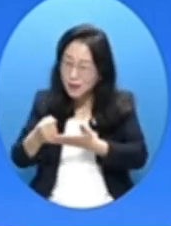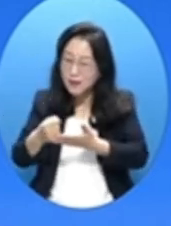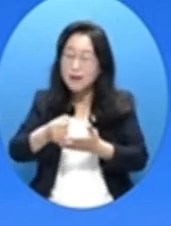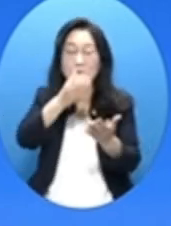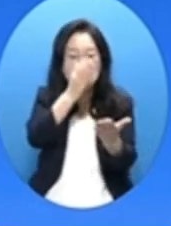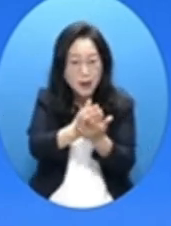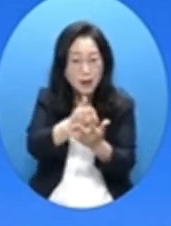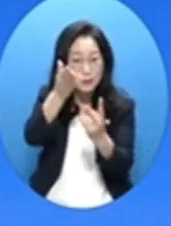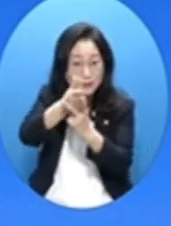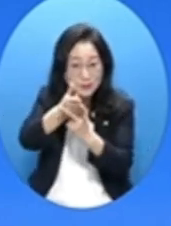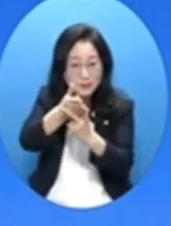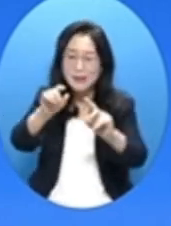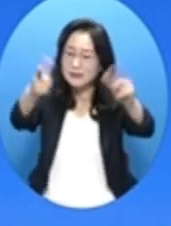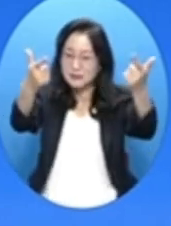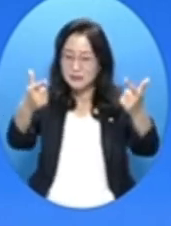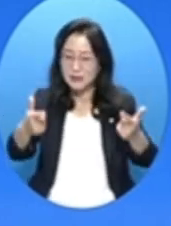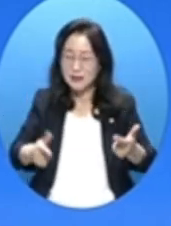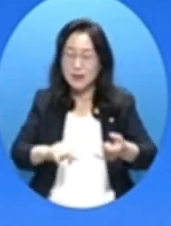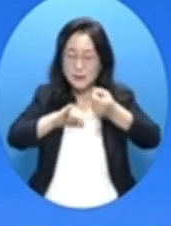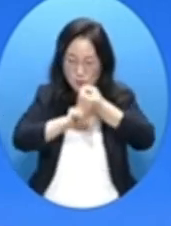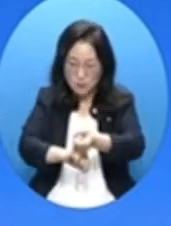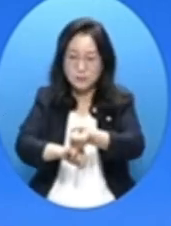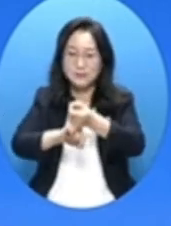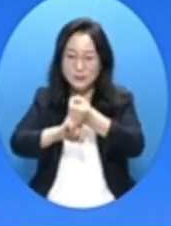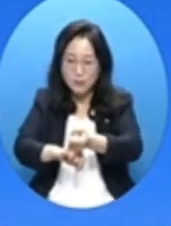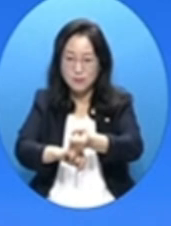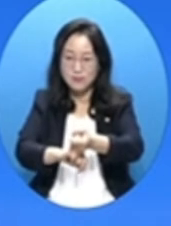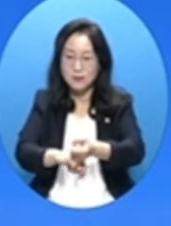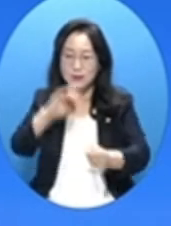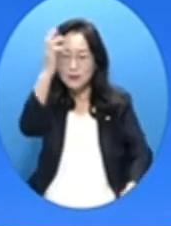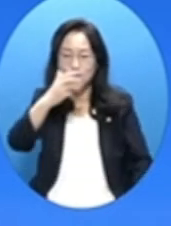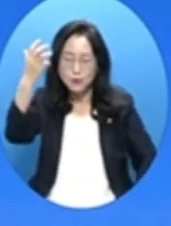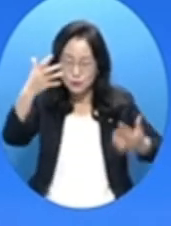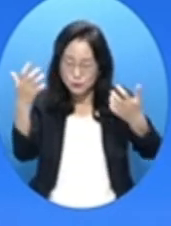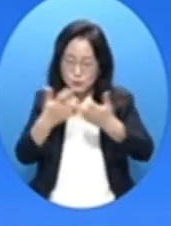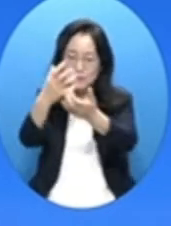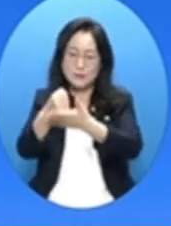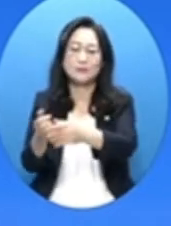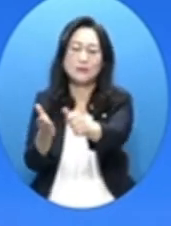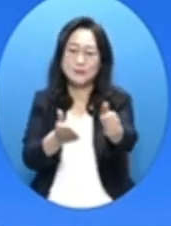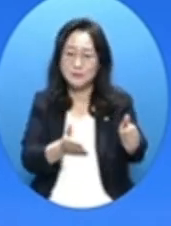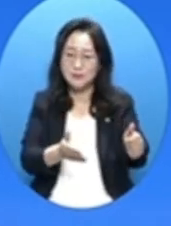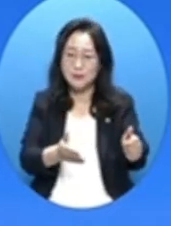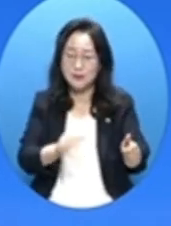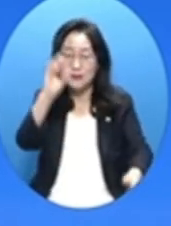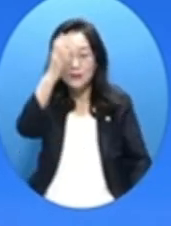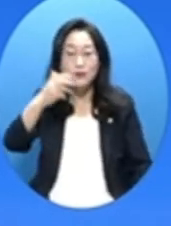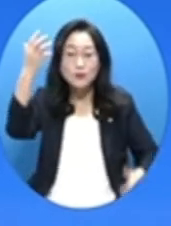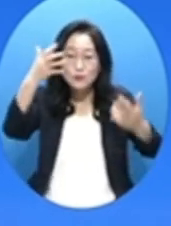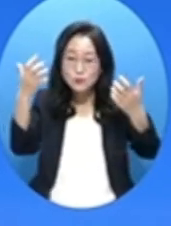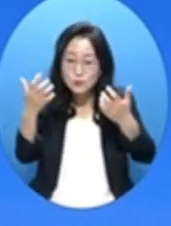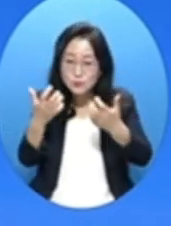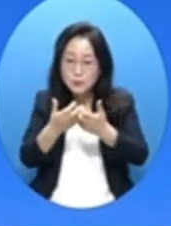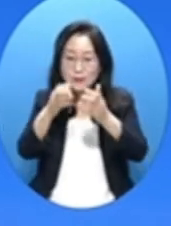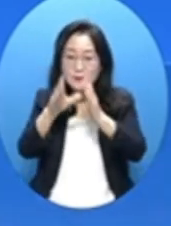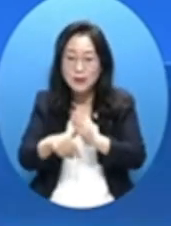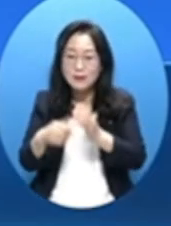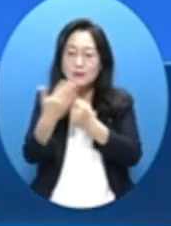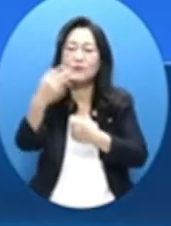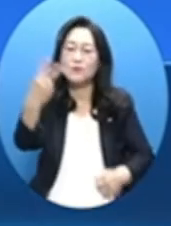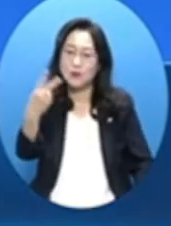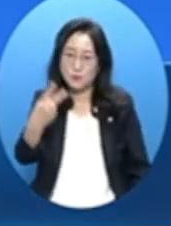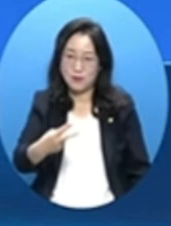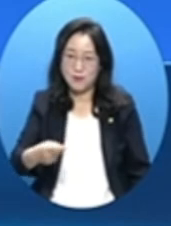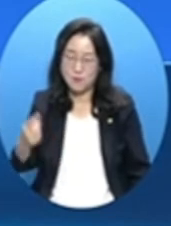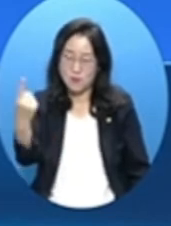받아도 되는 것이 아니라 반드시 성령으로 충만을 받아야 됩니다. 성령 충만을 받을 때 하나님의 은혜가 임합니다. 에베소서 5장